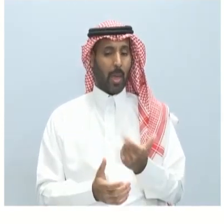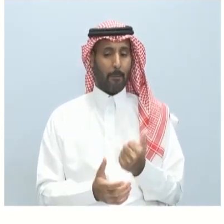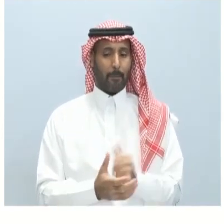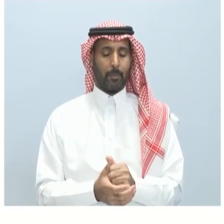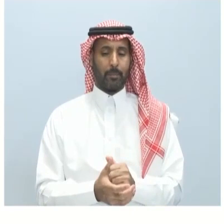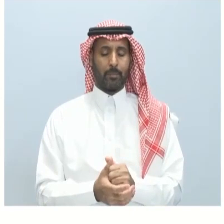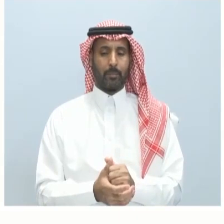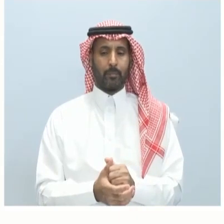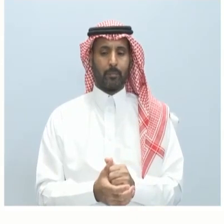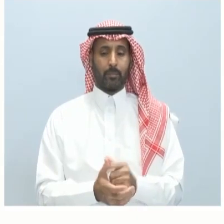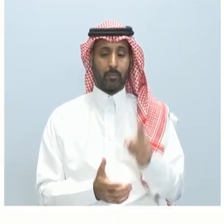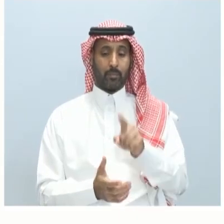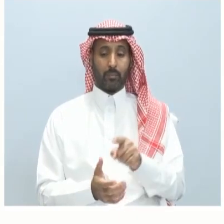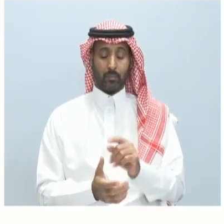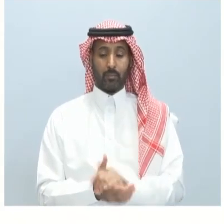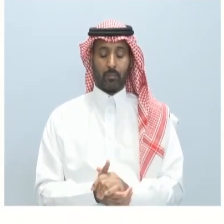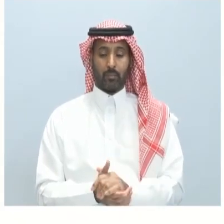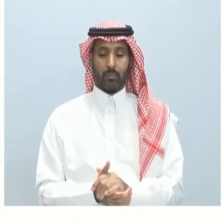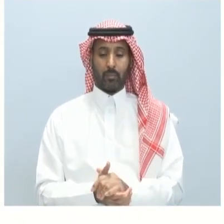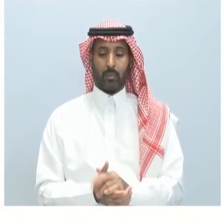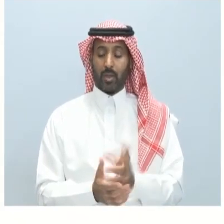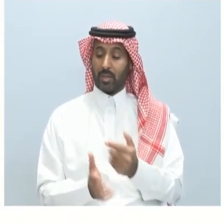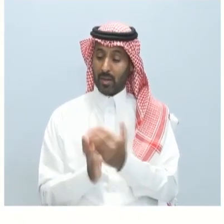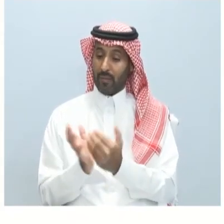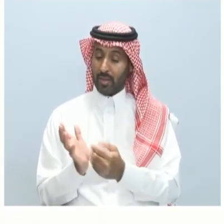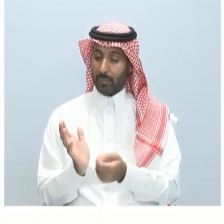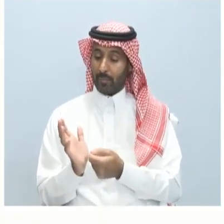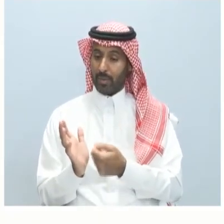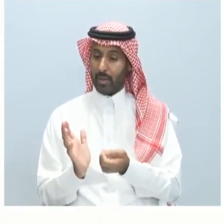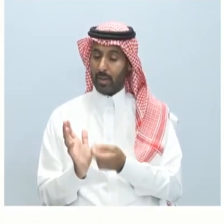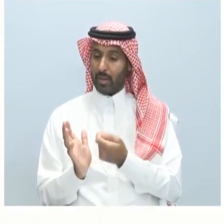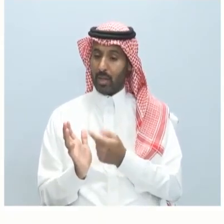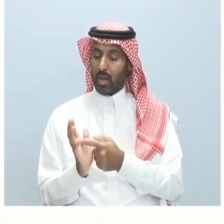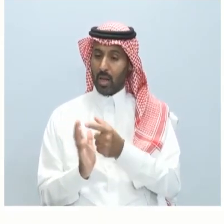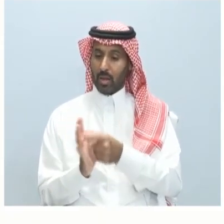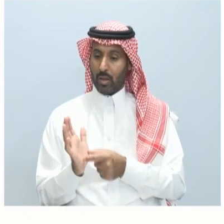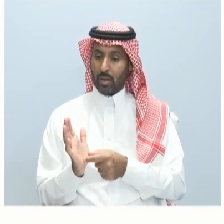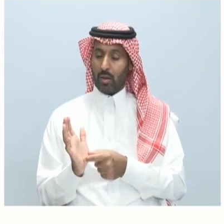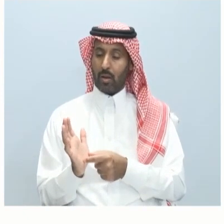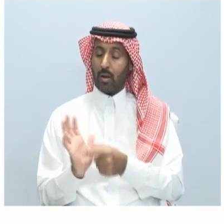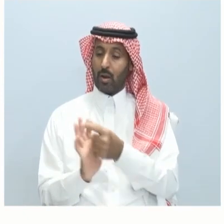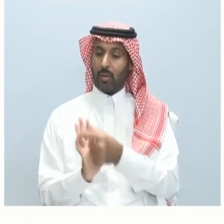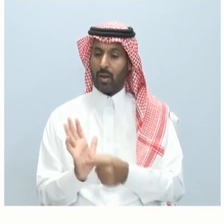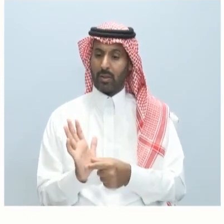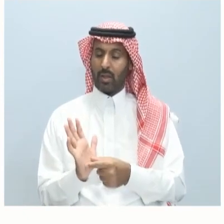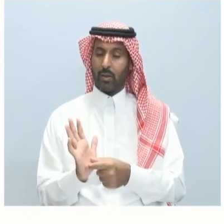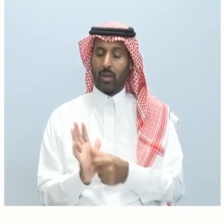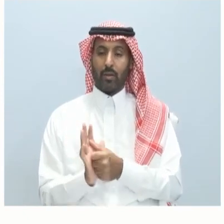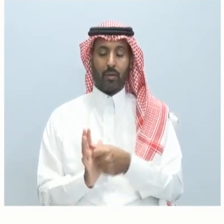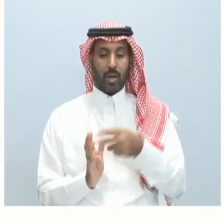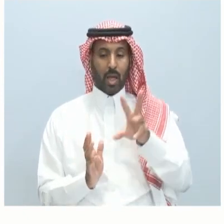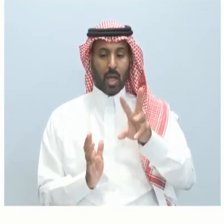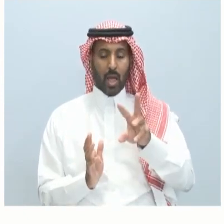80 لدينا هنا اذا كانت درجات فاطمه هي ه رمزنا لها بالرمز ه